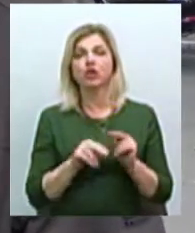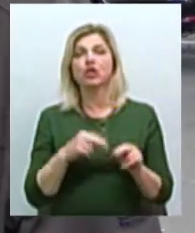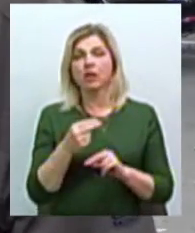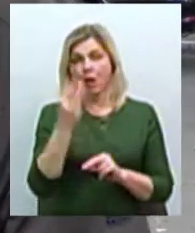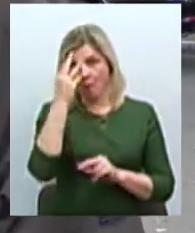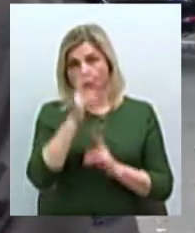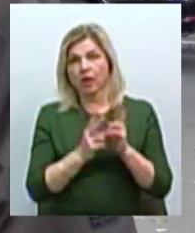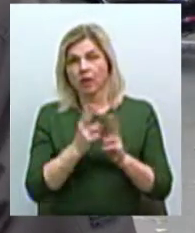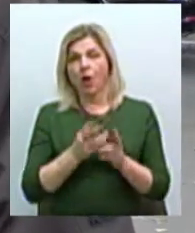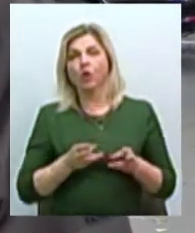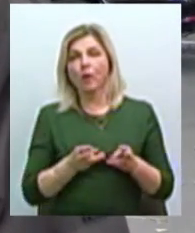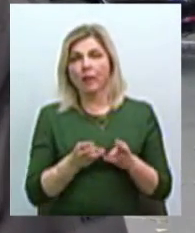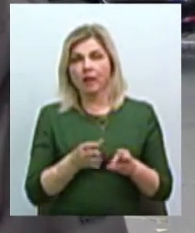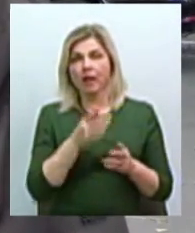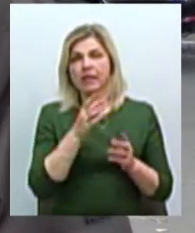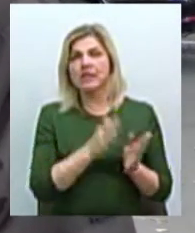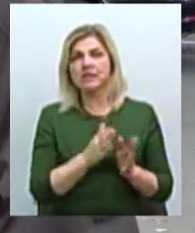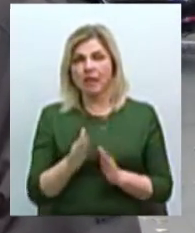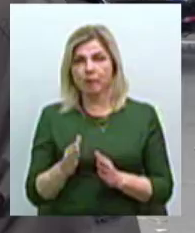модернізацію опалювальної системи,